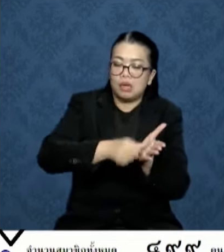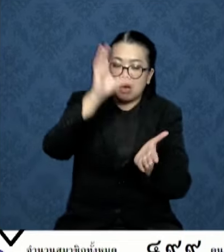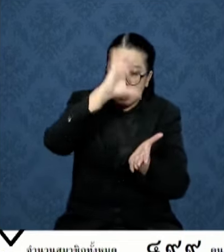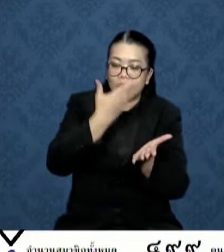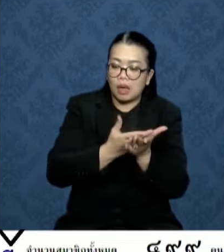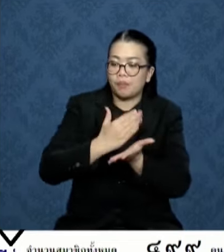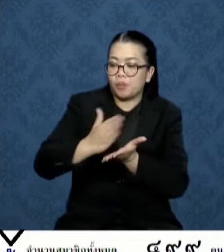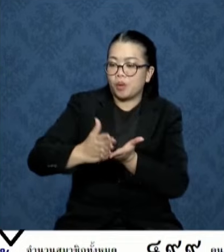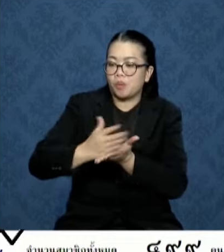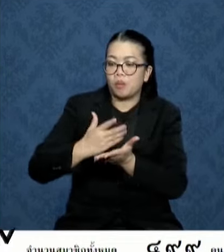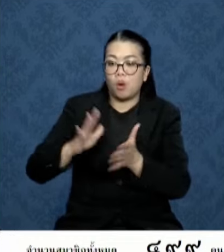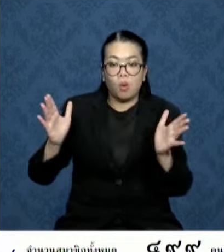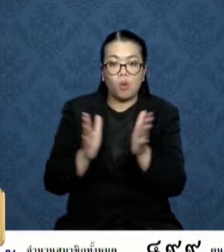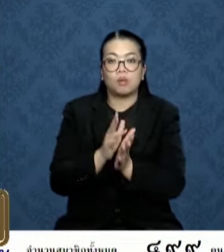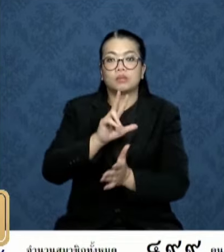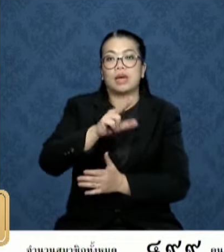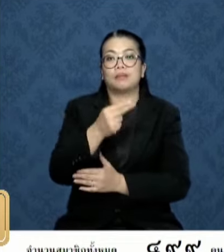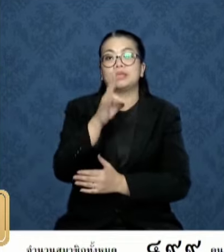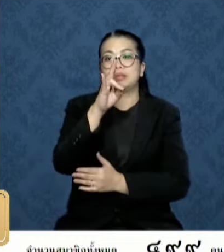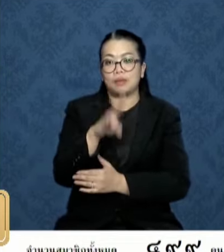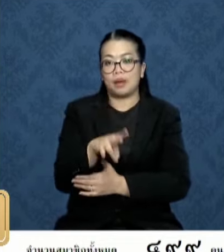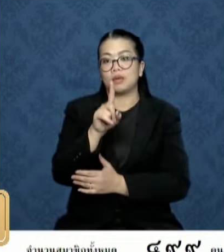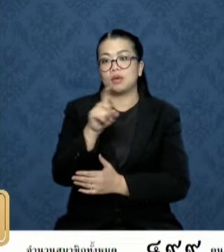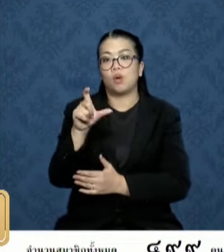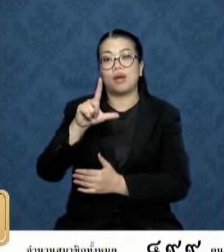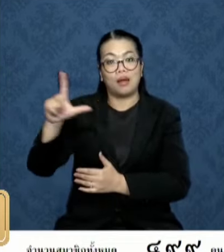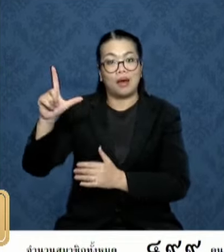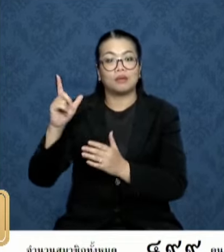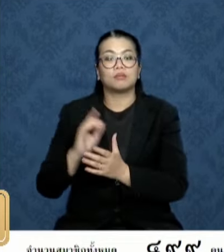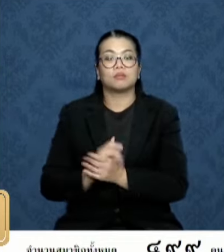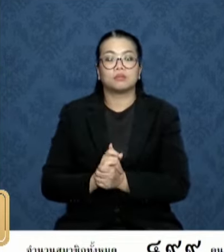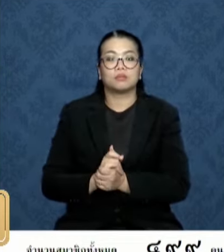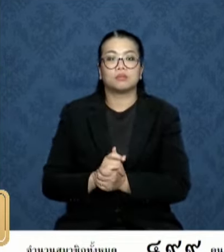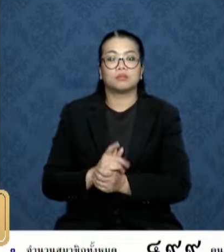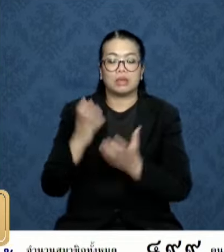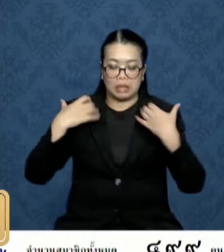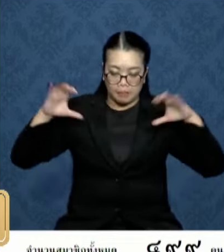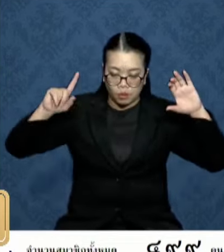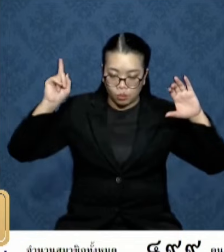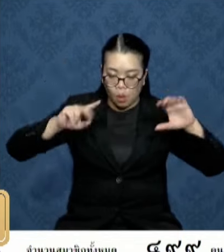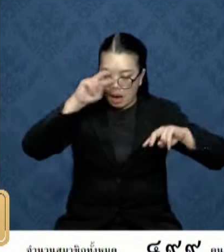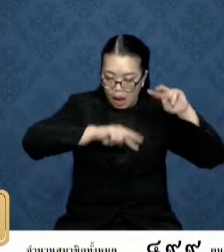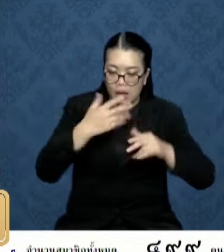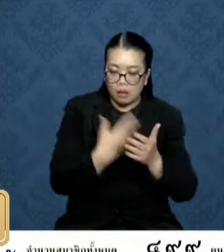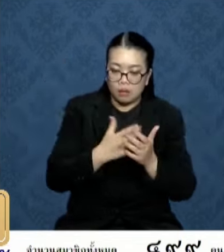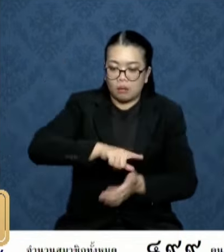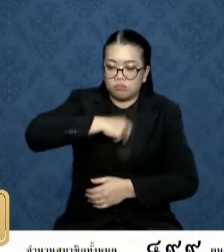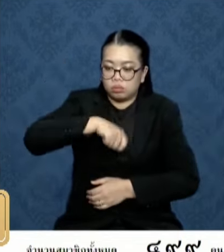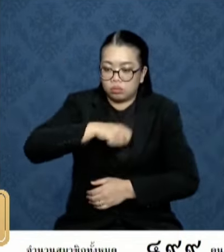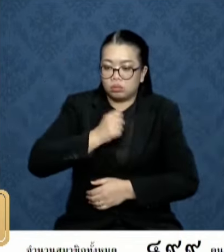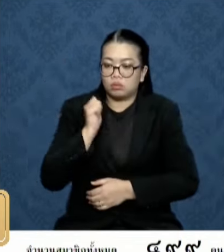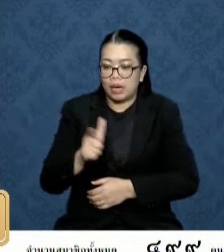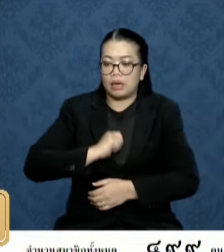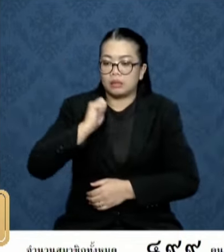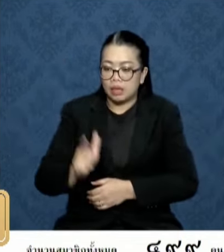ี้ถึงกว่า 37,100 ลานบาทการจดสนงบแบบนี้ลครับต้